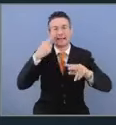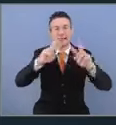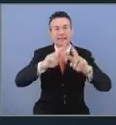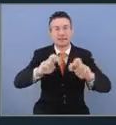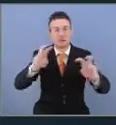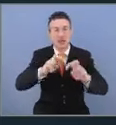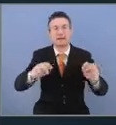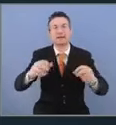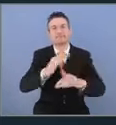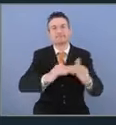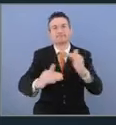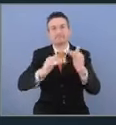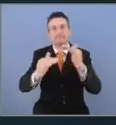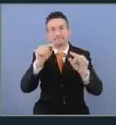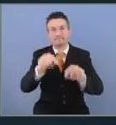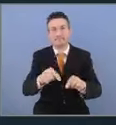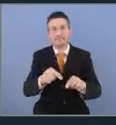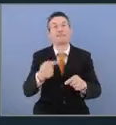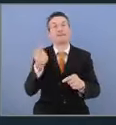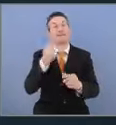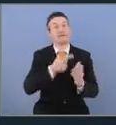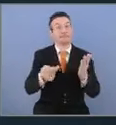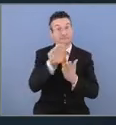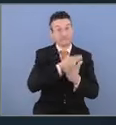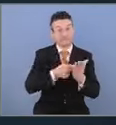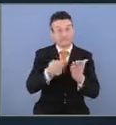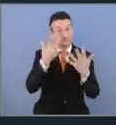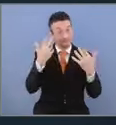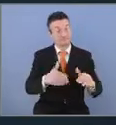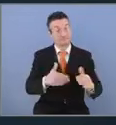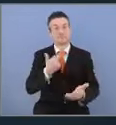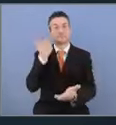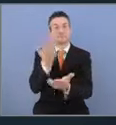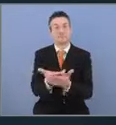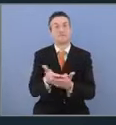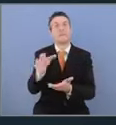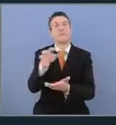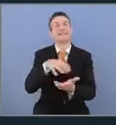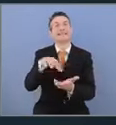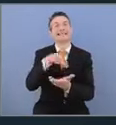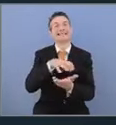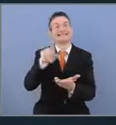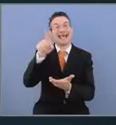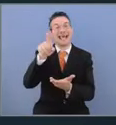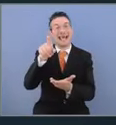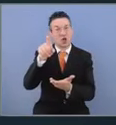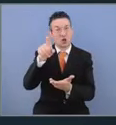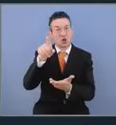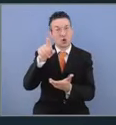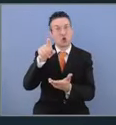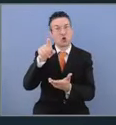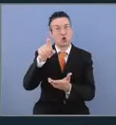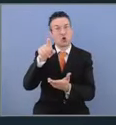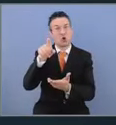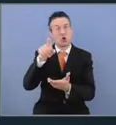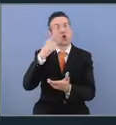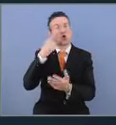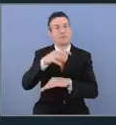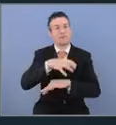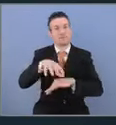nel progetto che è stato già depositato al Ministero sono stati individuati come prioritari,